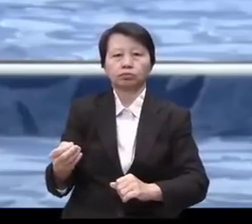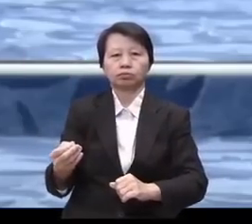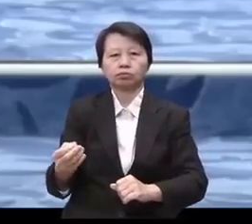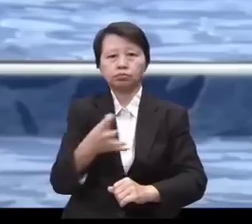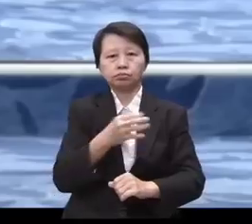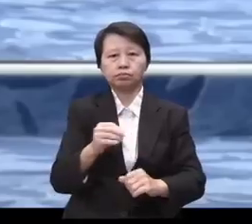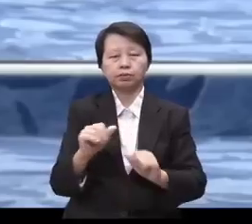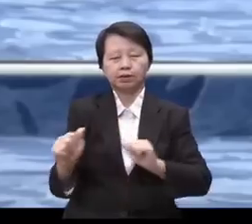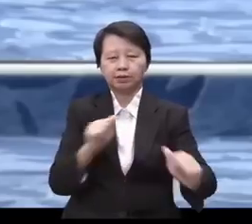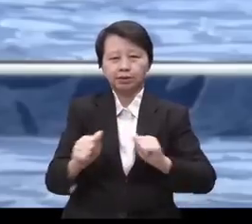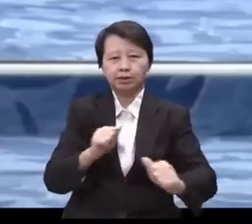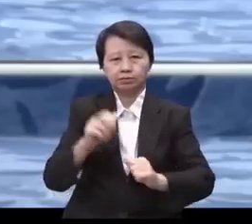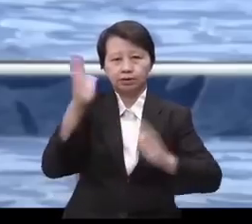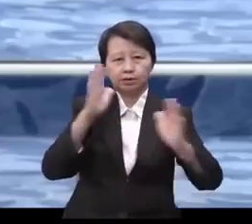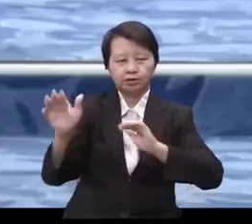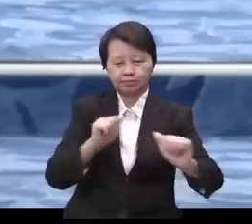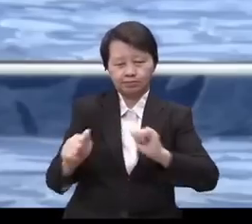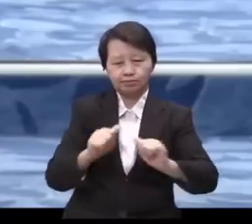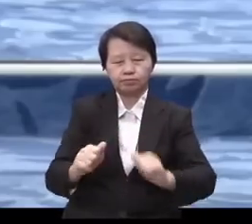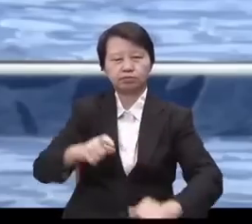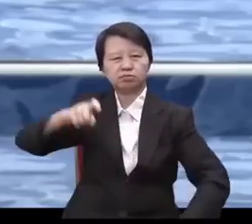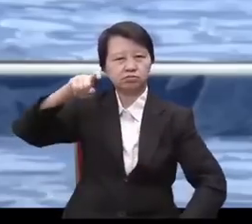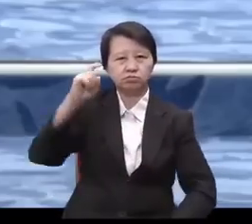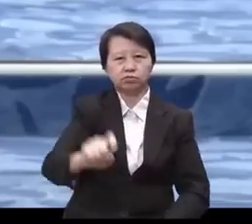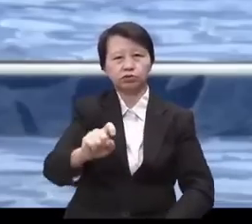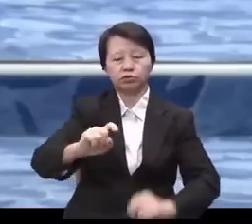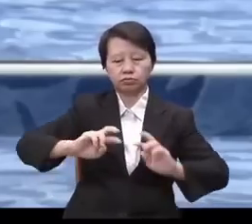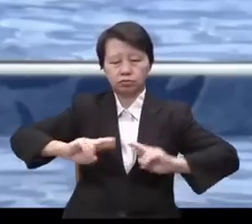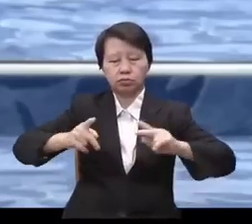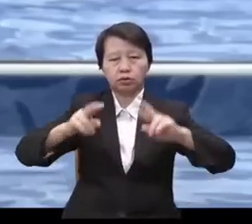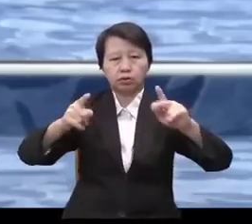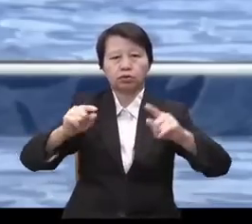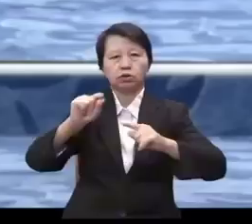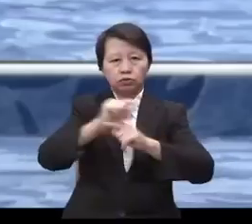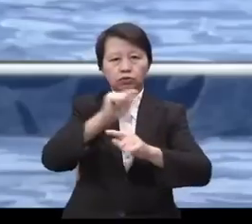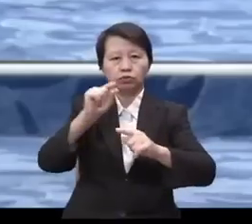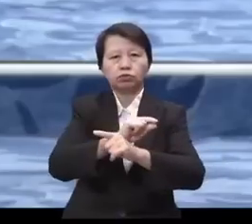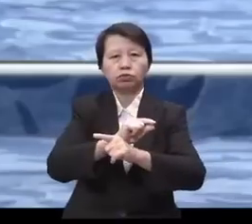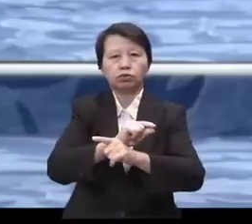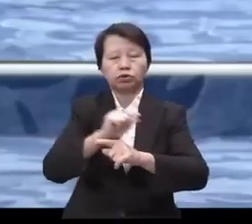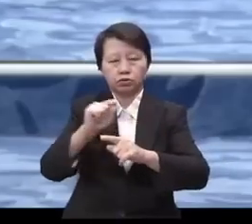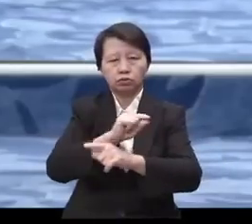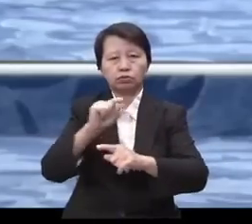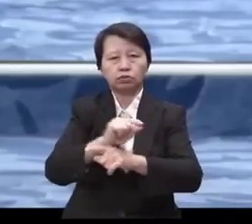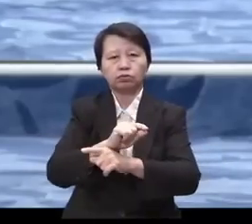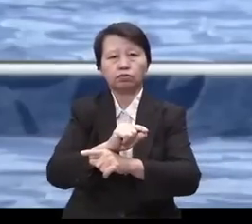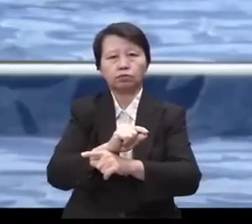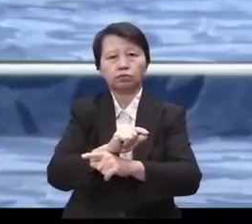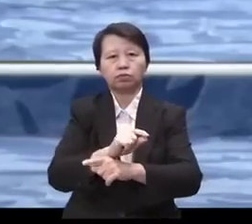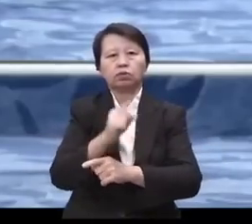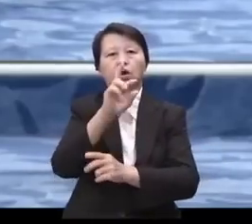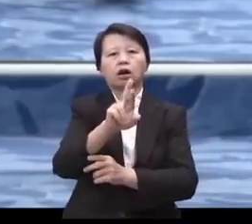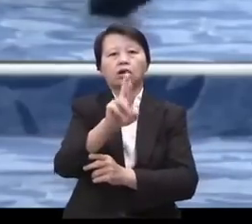dan agresif dalam menekankan keperluan meningkatkan penggunaan kegunaan